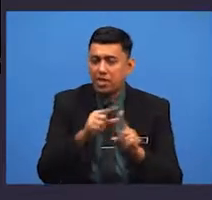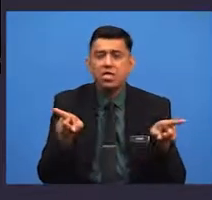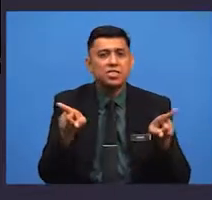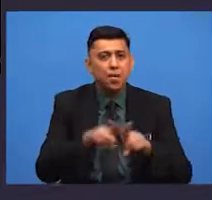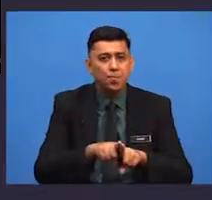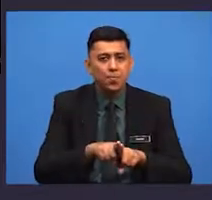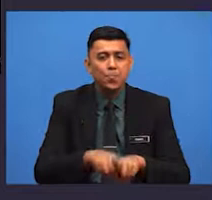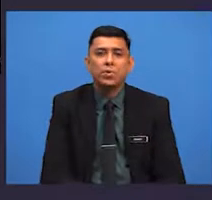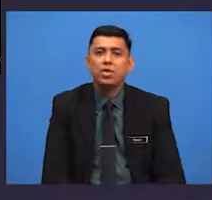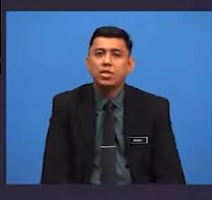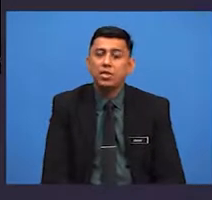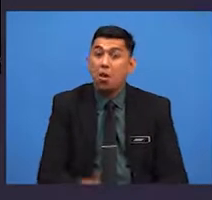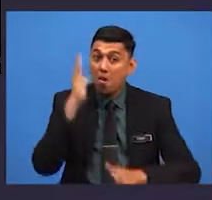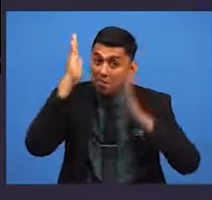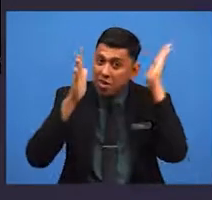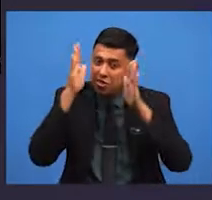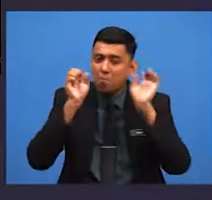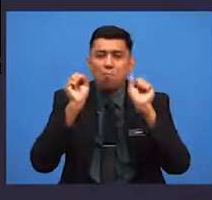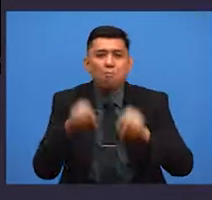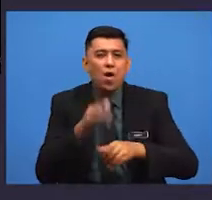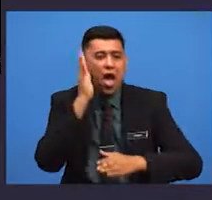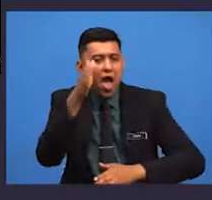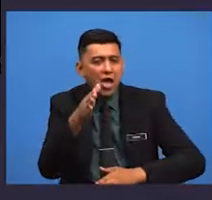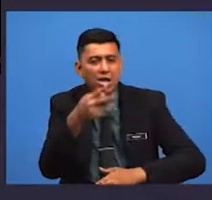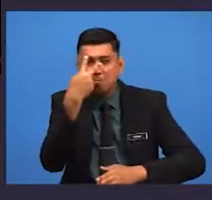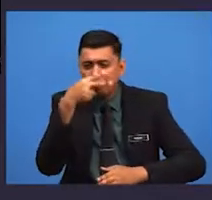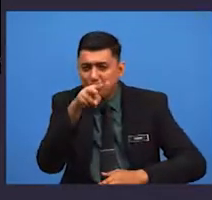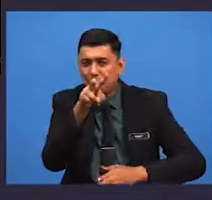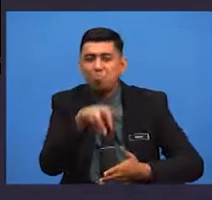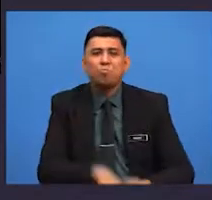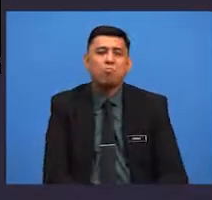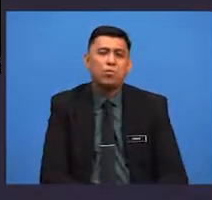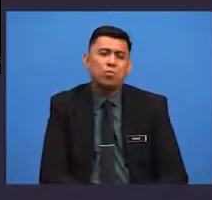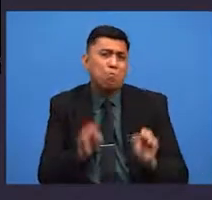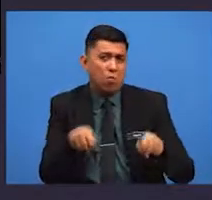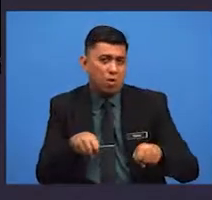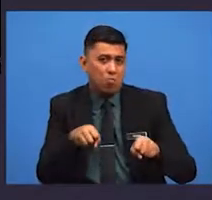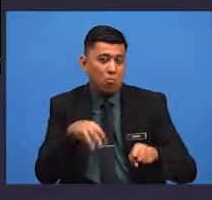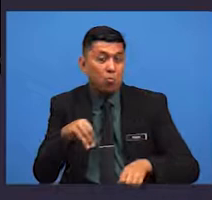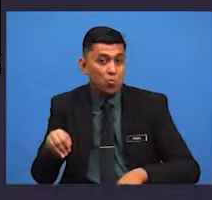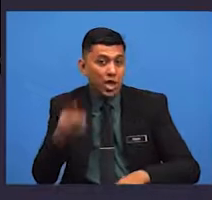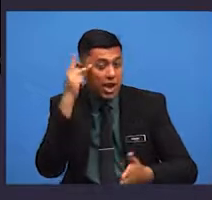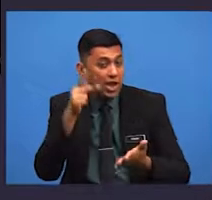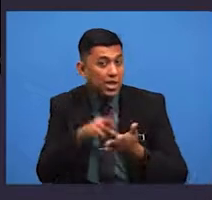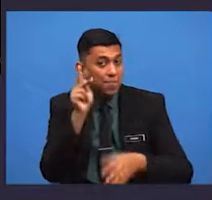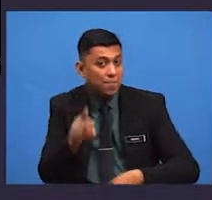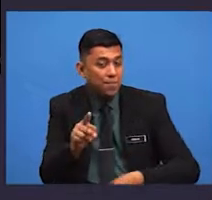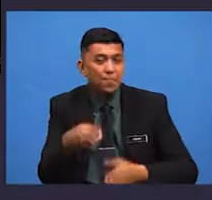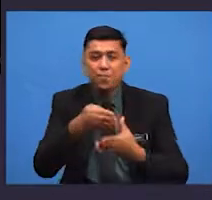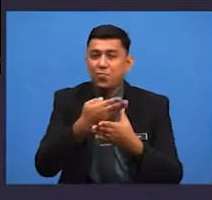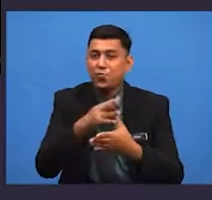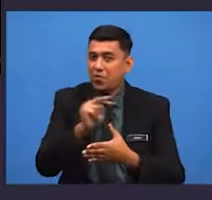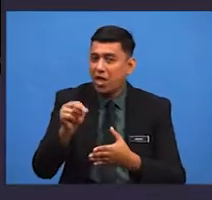sama iaitu Malaysia boleh akan dipaparkan. Bolehkah murid-murid mengenal pasti bahagian